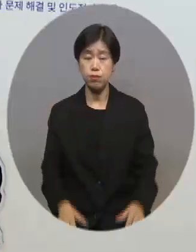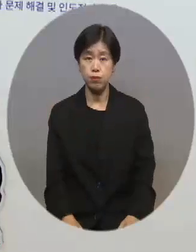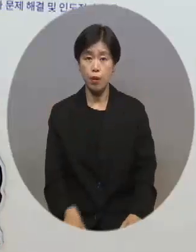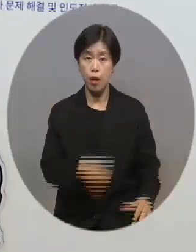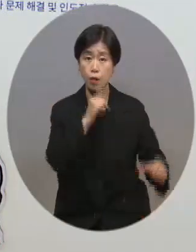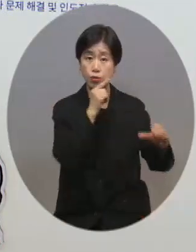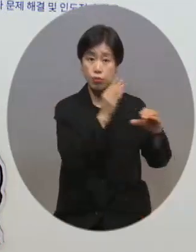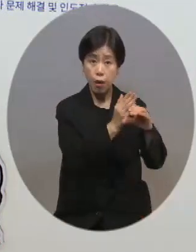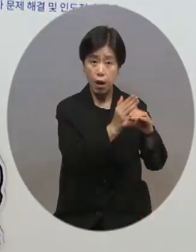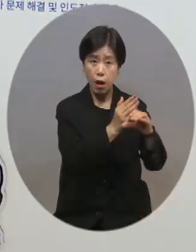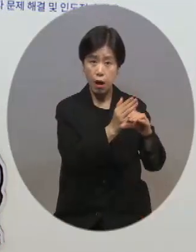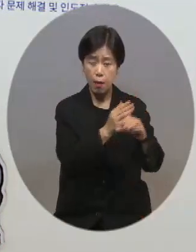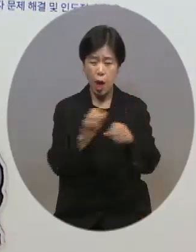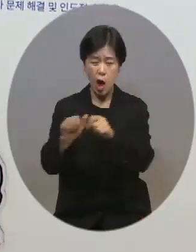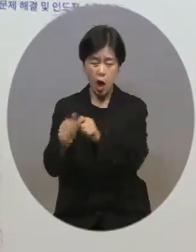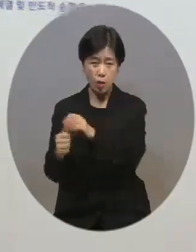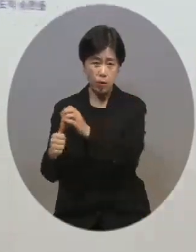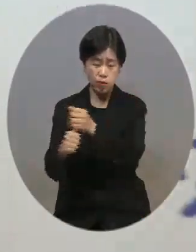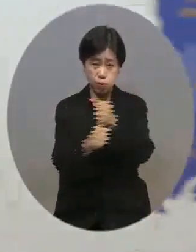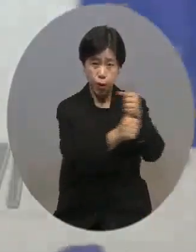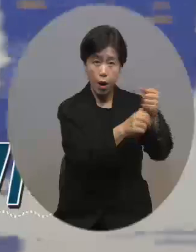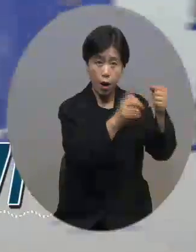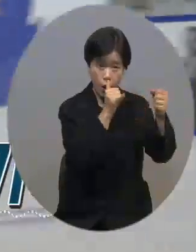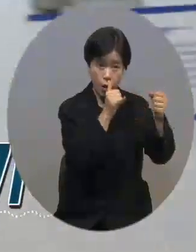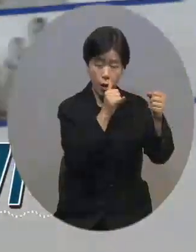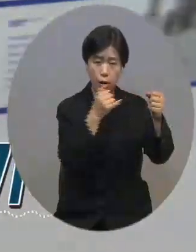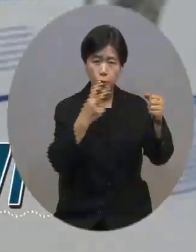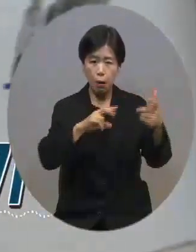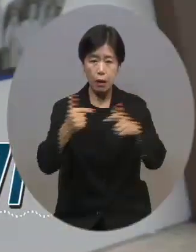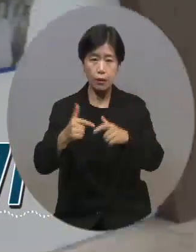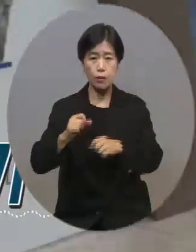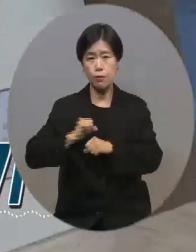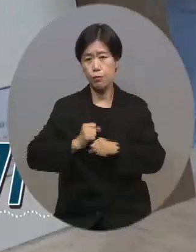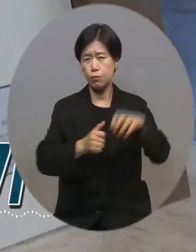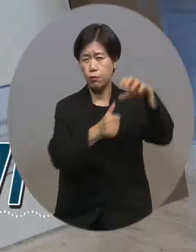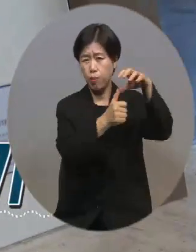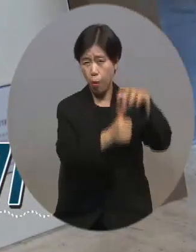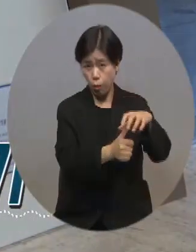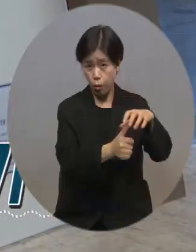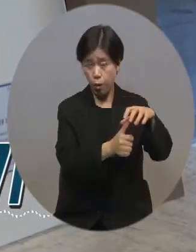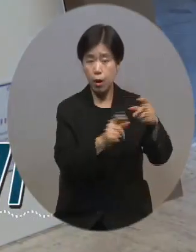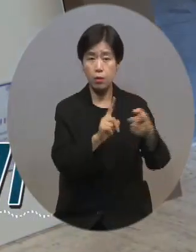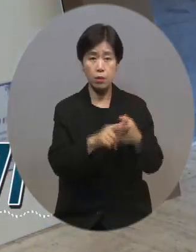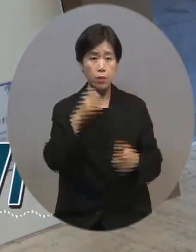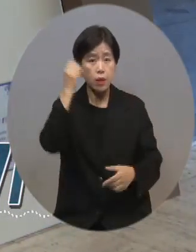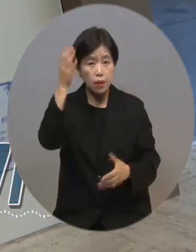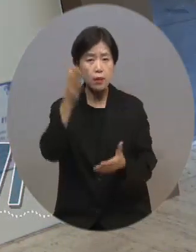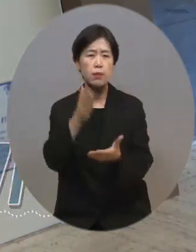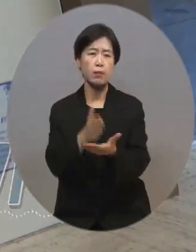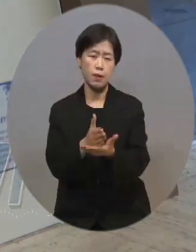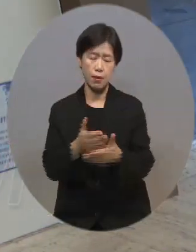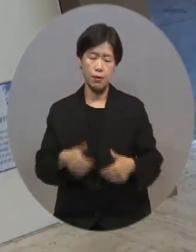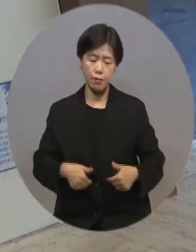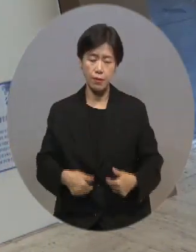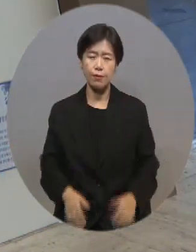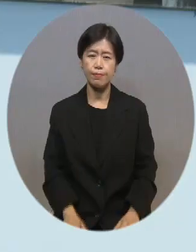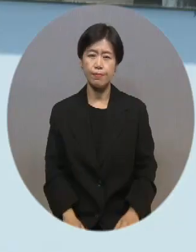북한에 의해 강제로 끌려간 사람들, 납북자와 국군포로, 억류자도 우리가 잊지 말아야 할 이산 가족입니다.